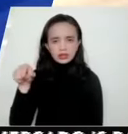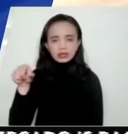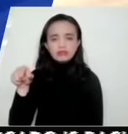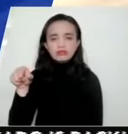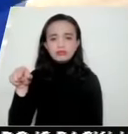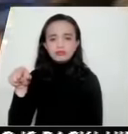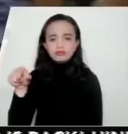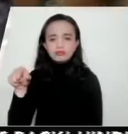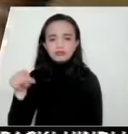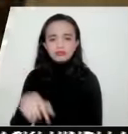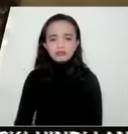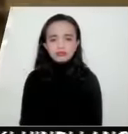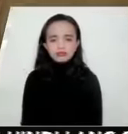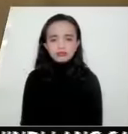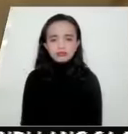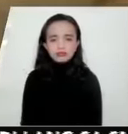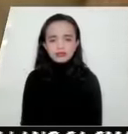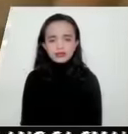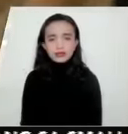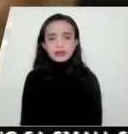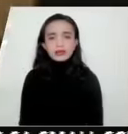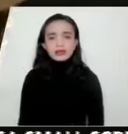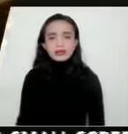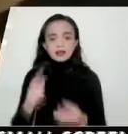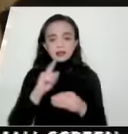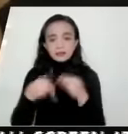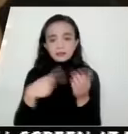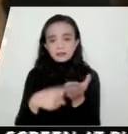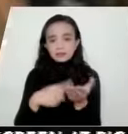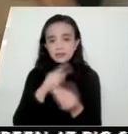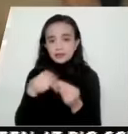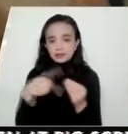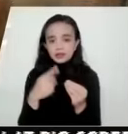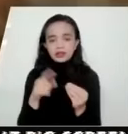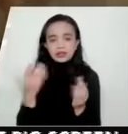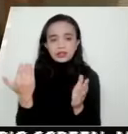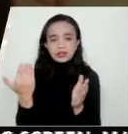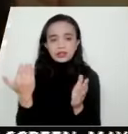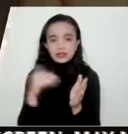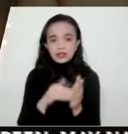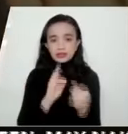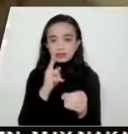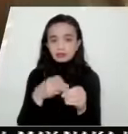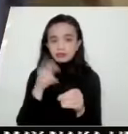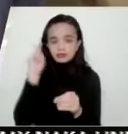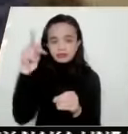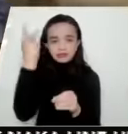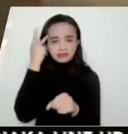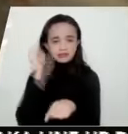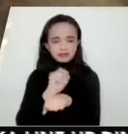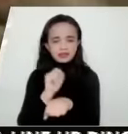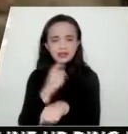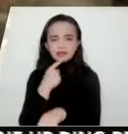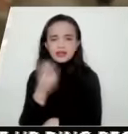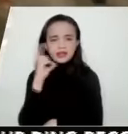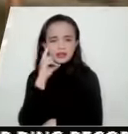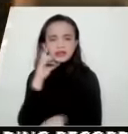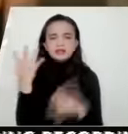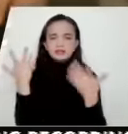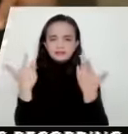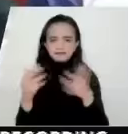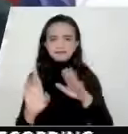straight path. Sa usapin naman kung muli siyang sasabak sa politika, iginiit ni Duterte na retired na siya